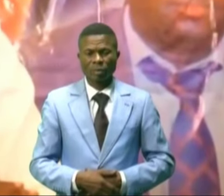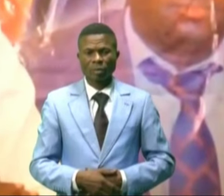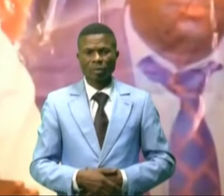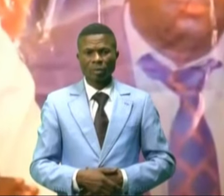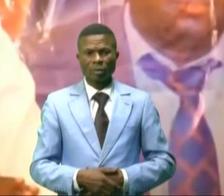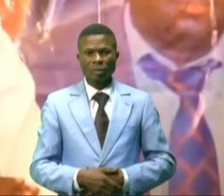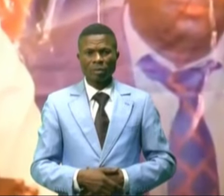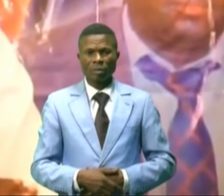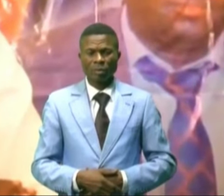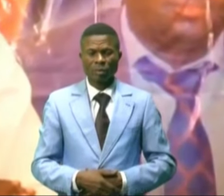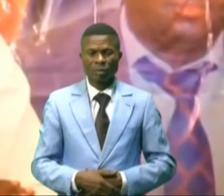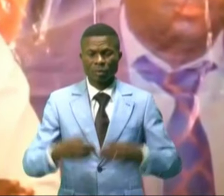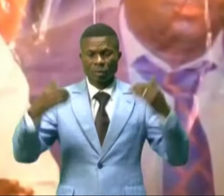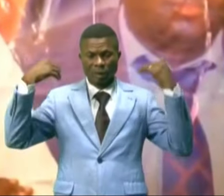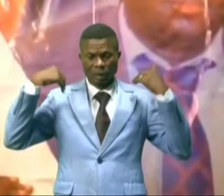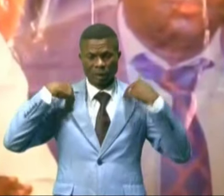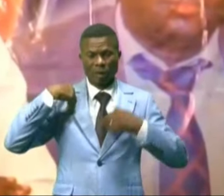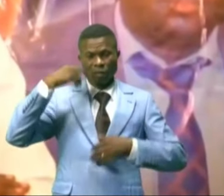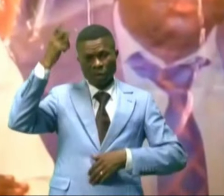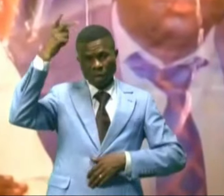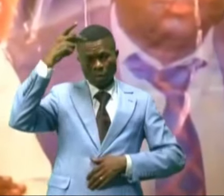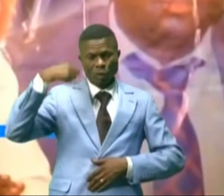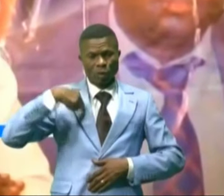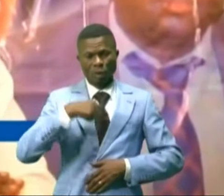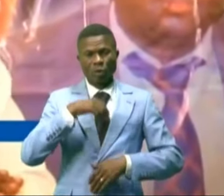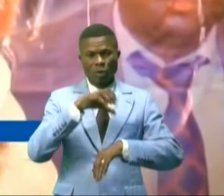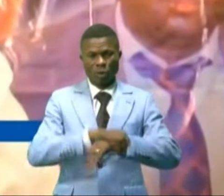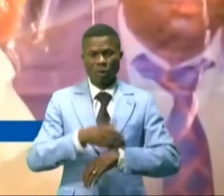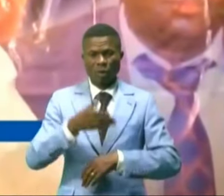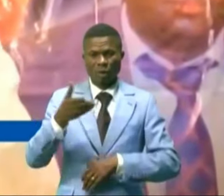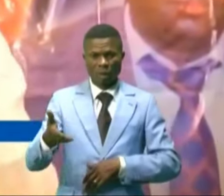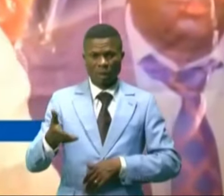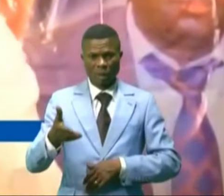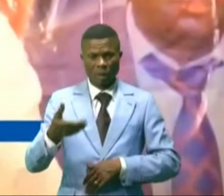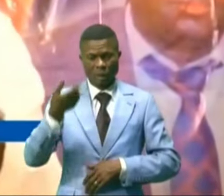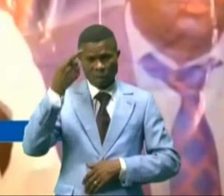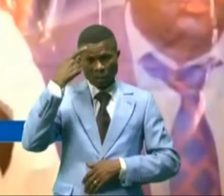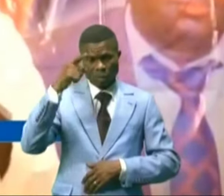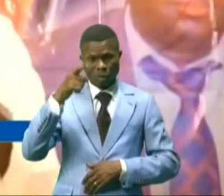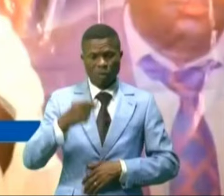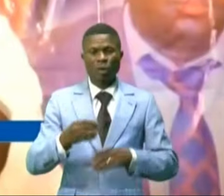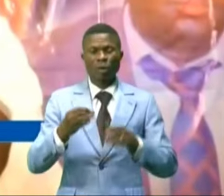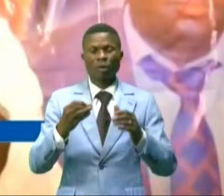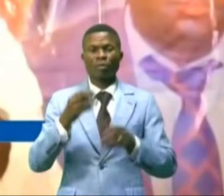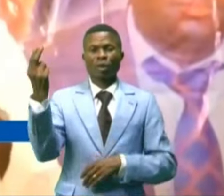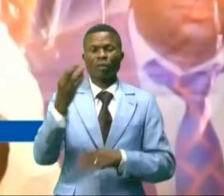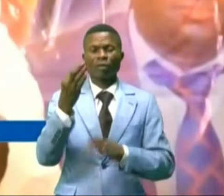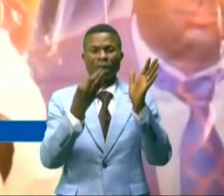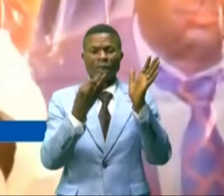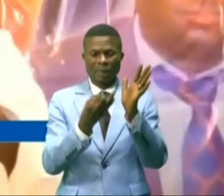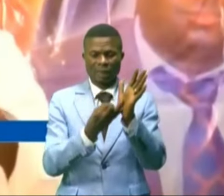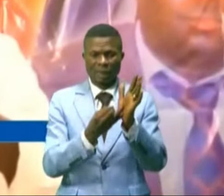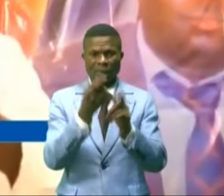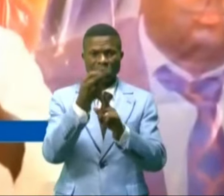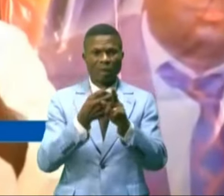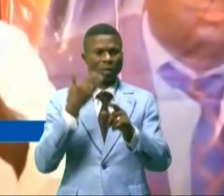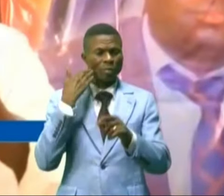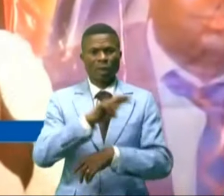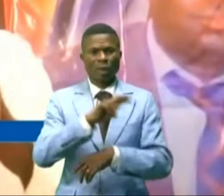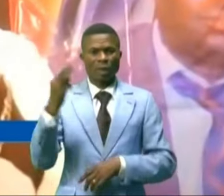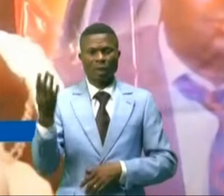Notre autorité morale a été interpellée depuis le lundi 7 mai 2024, dans les